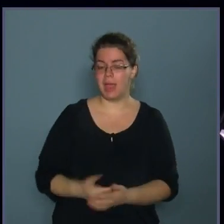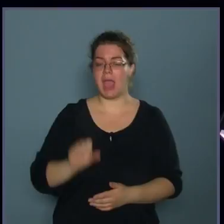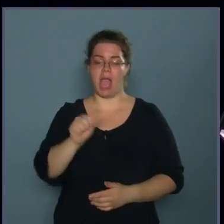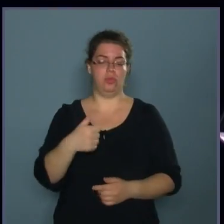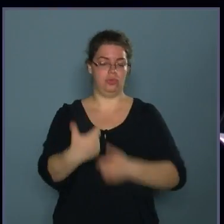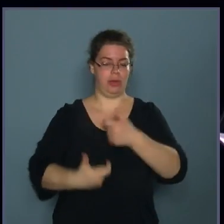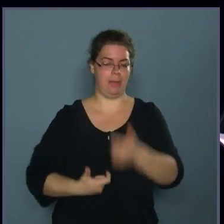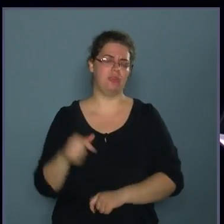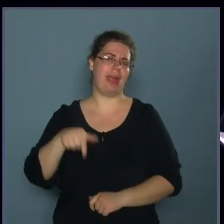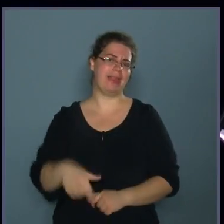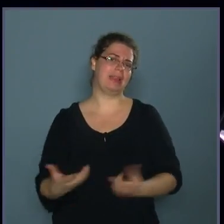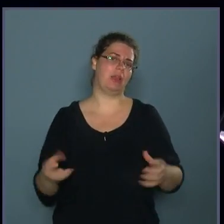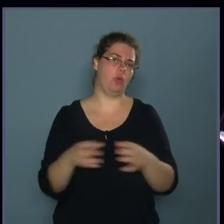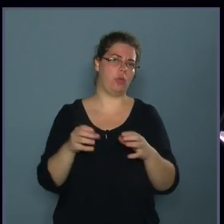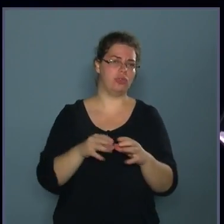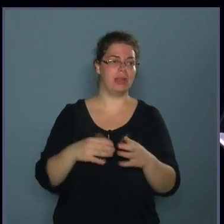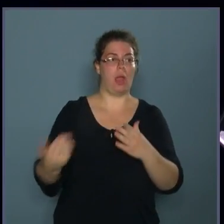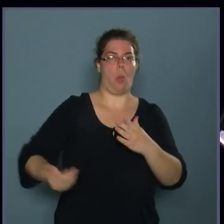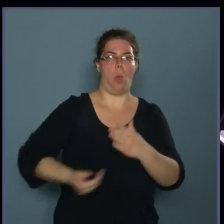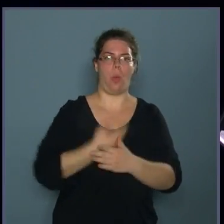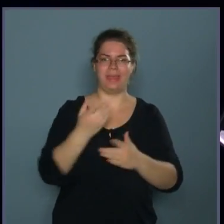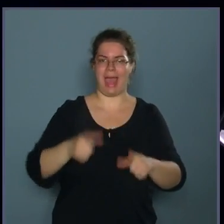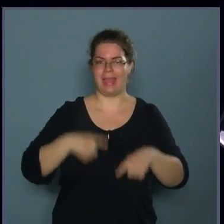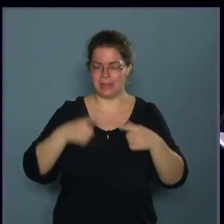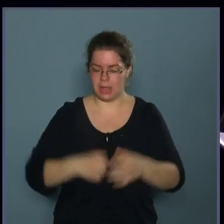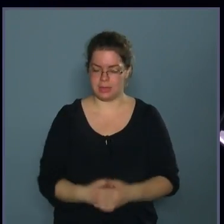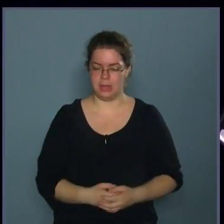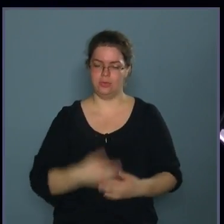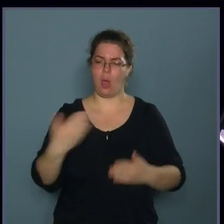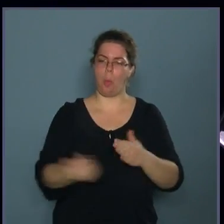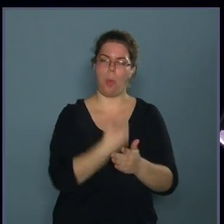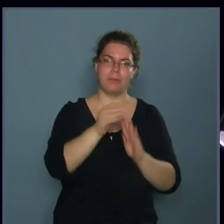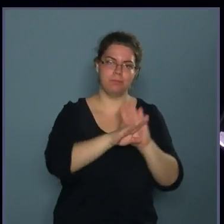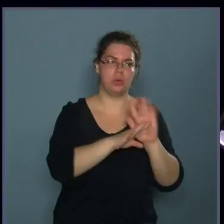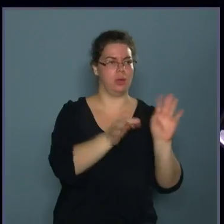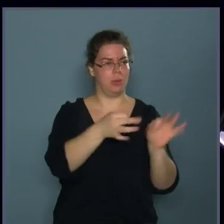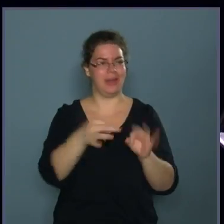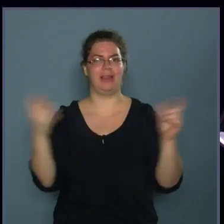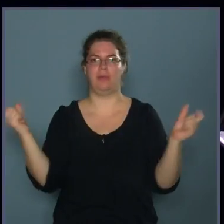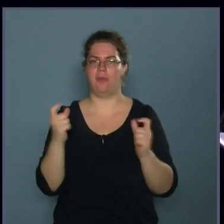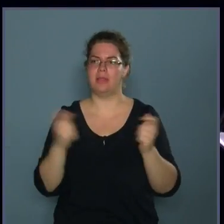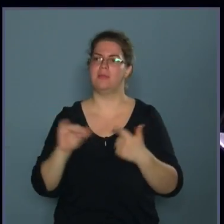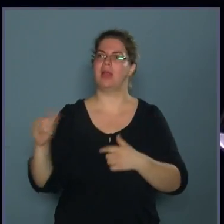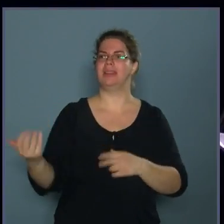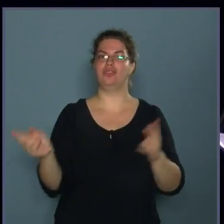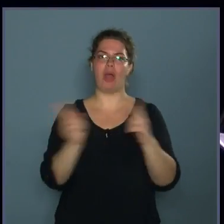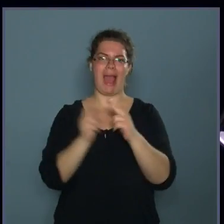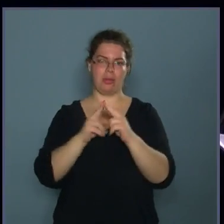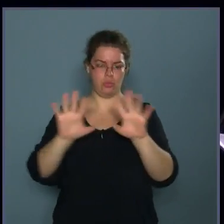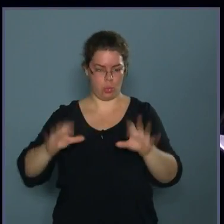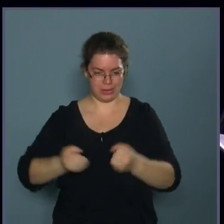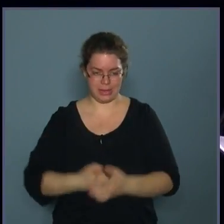első lépésben ezeknek a közösségeknek az újjáélesztése, új programok, rendezvények, fesztiválok és találkozók